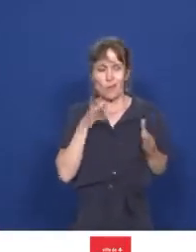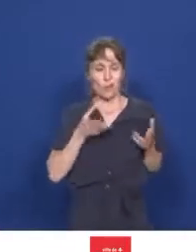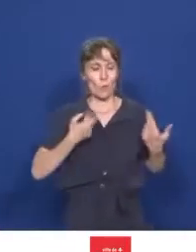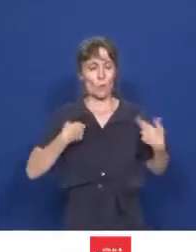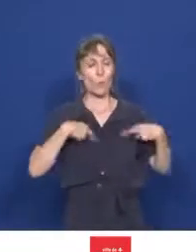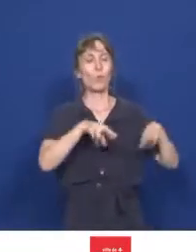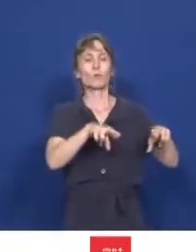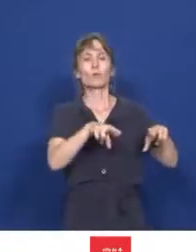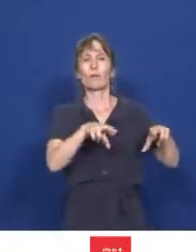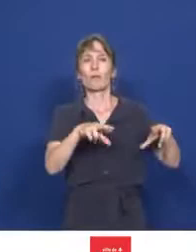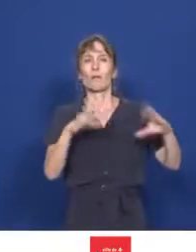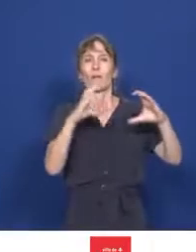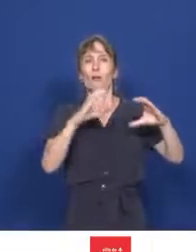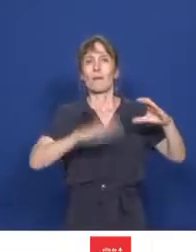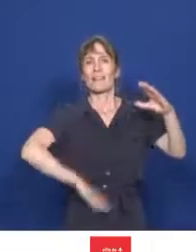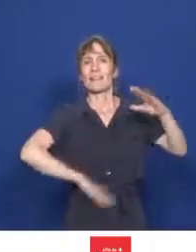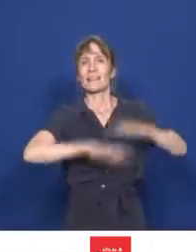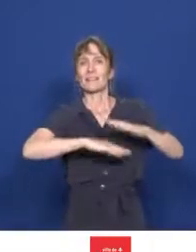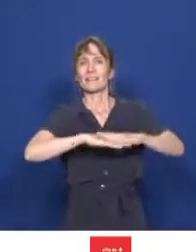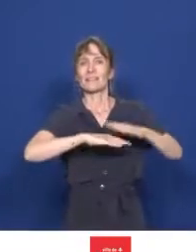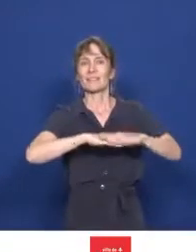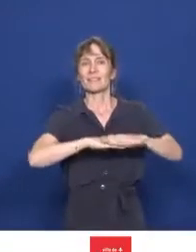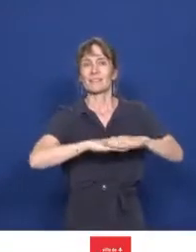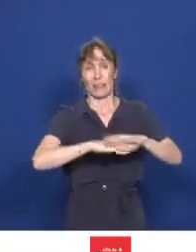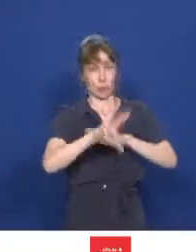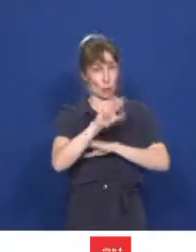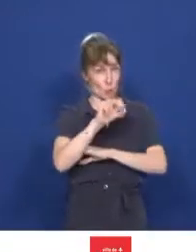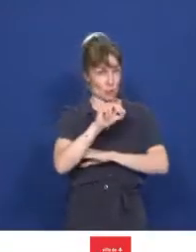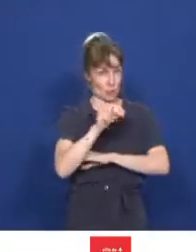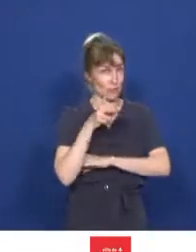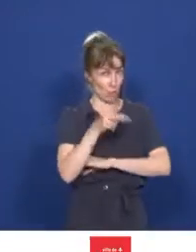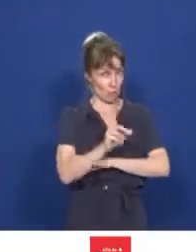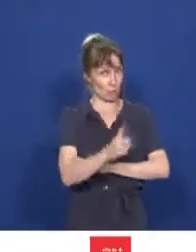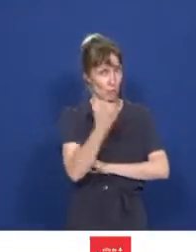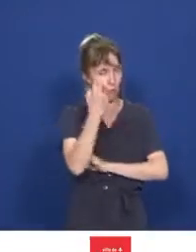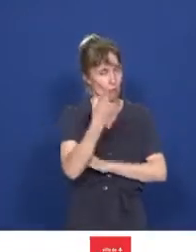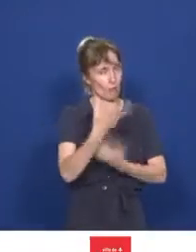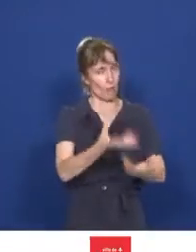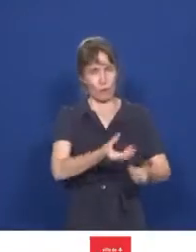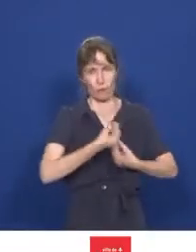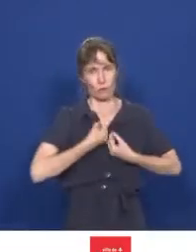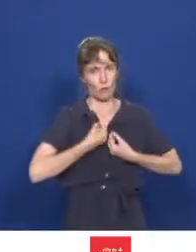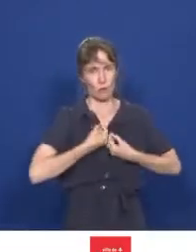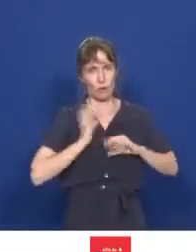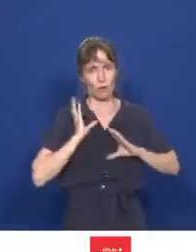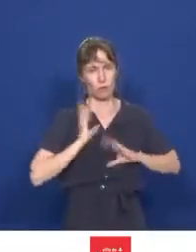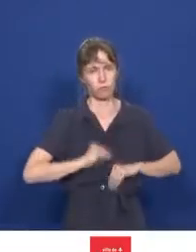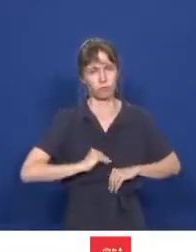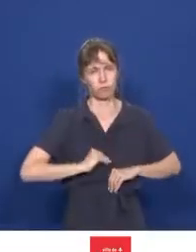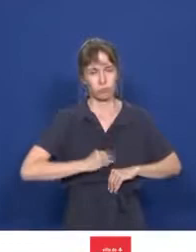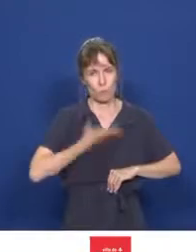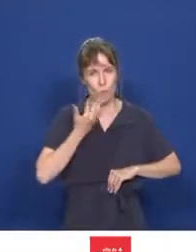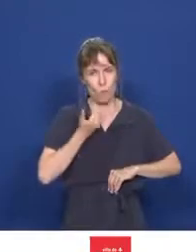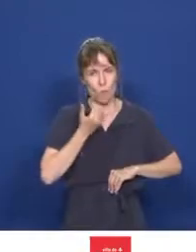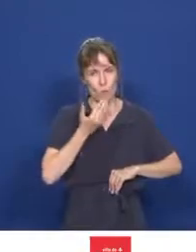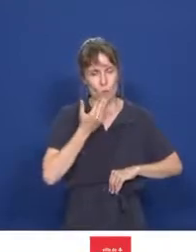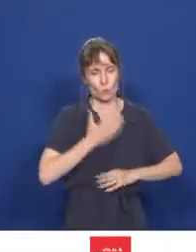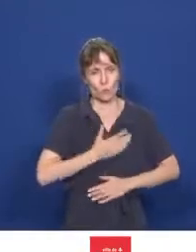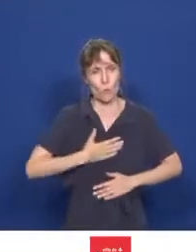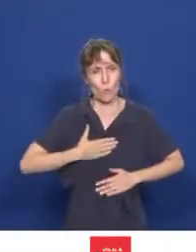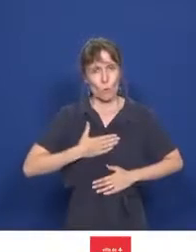de l'apaisement de la circulation dans notre ville. Je pense que ça nécessiterait